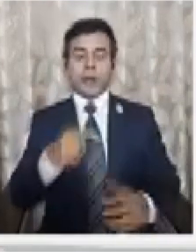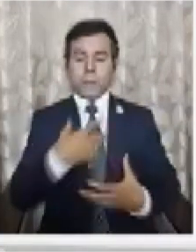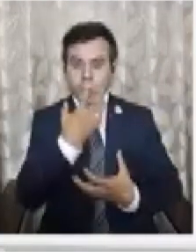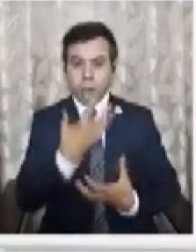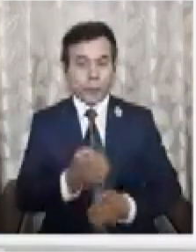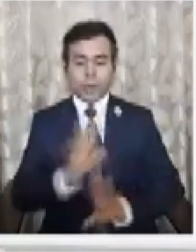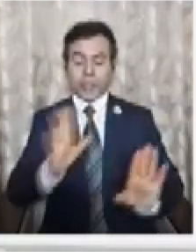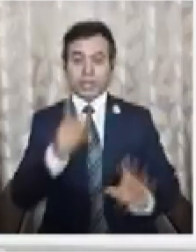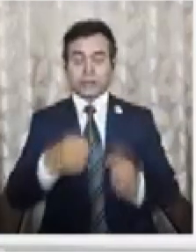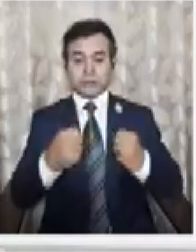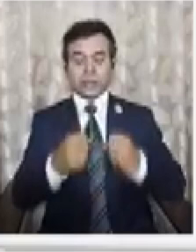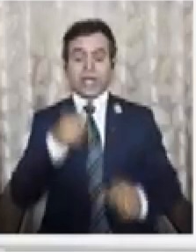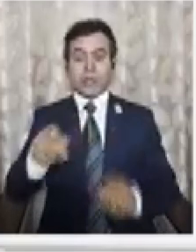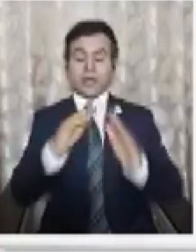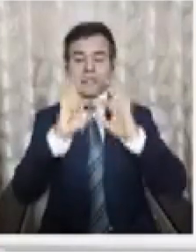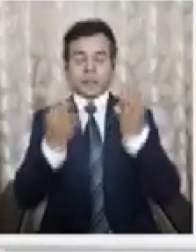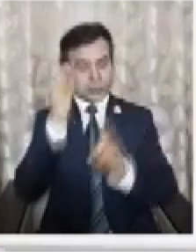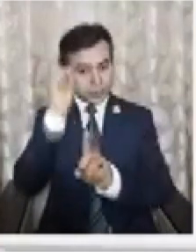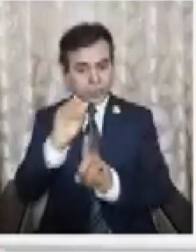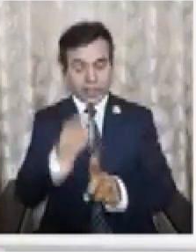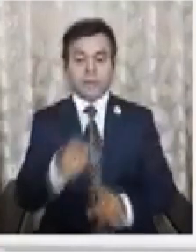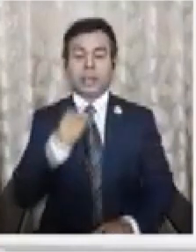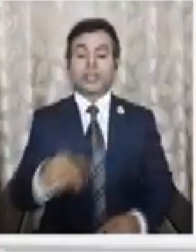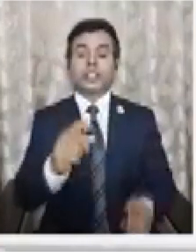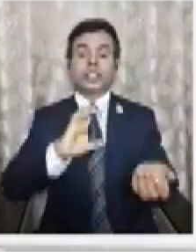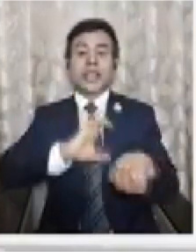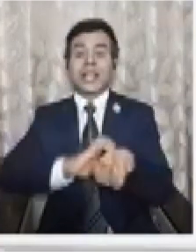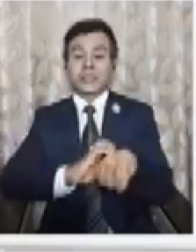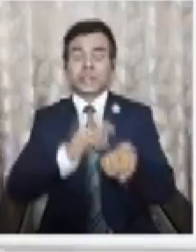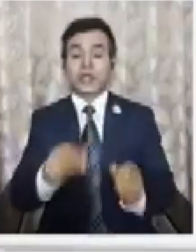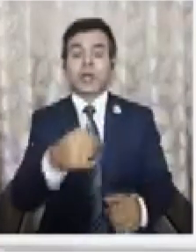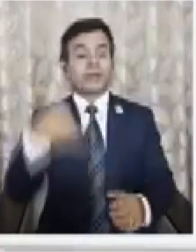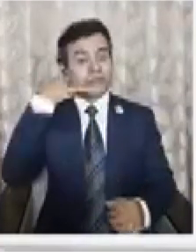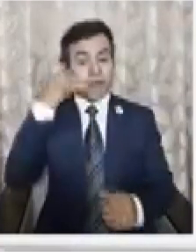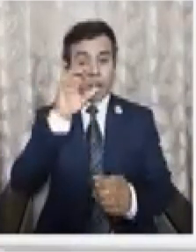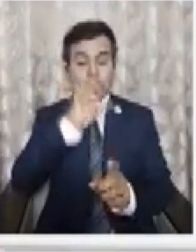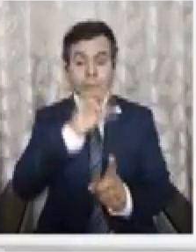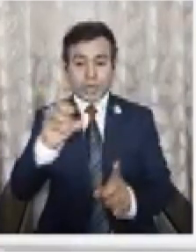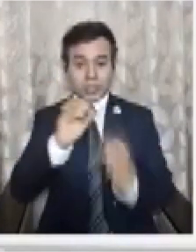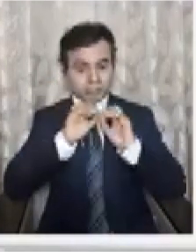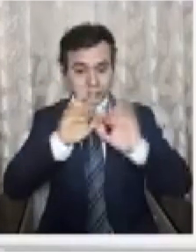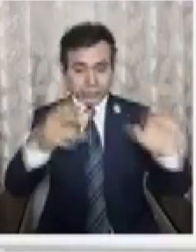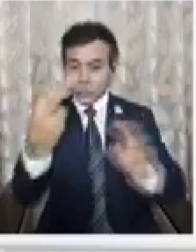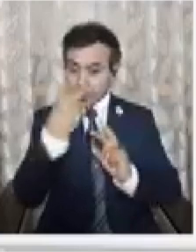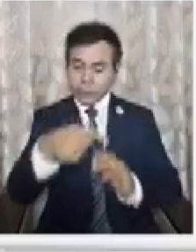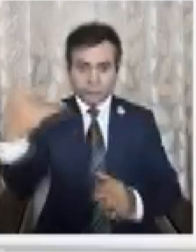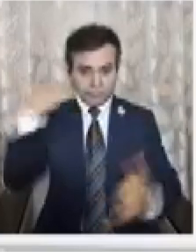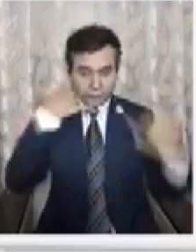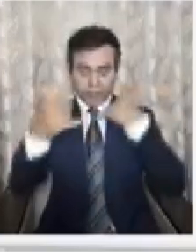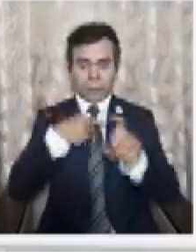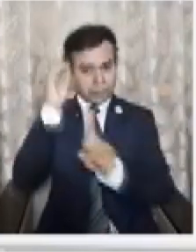রাখবেন। চিকিৎসার পরামর্শের জন্য হটলাইন খোলা আছে, সেই হটলাইনে চিকিৎসা পরামর্শ নেবেন